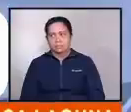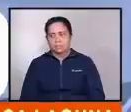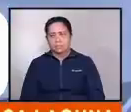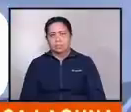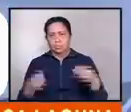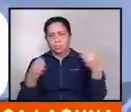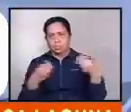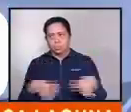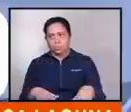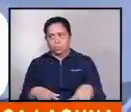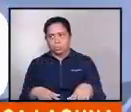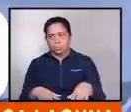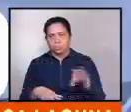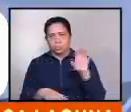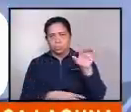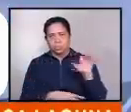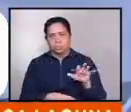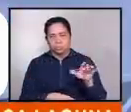Nawalan po ang kaha